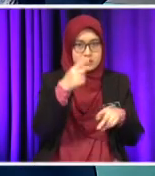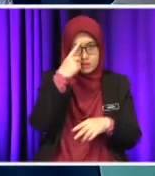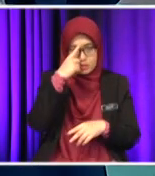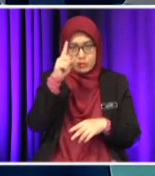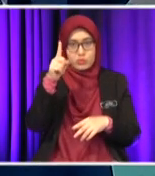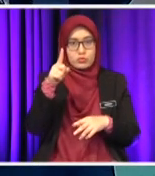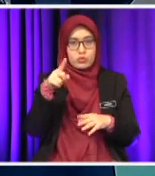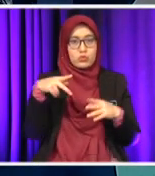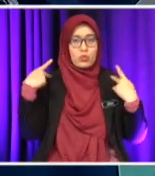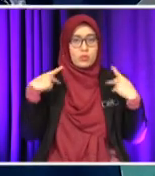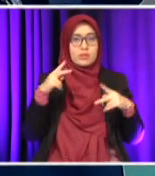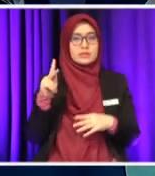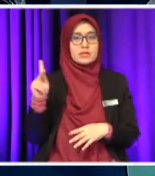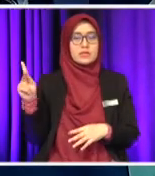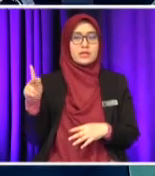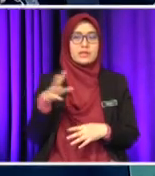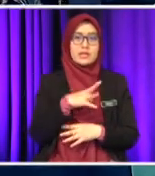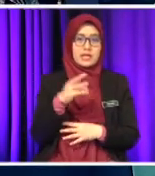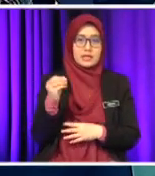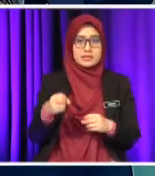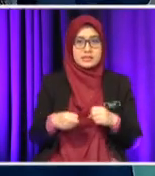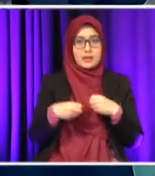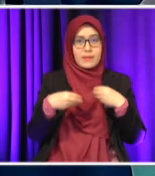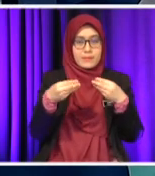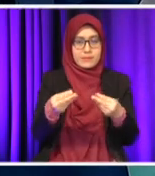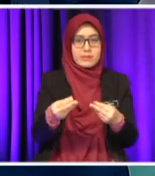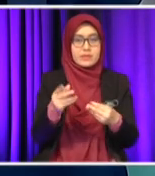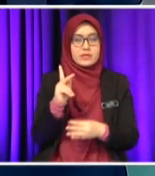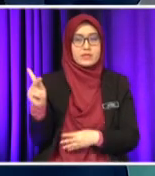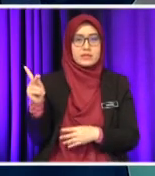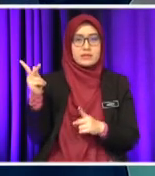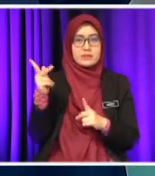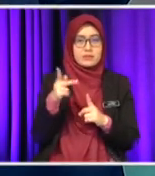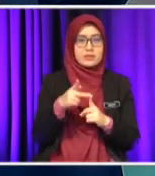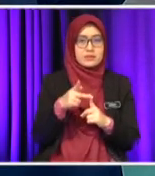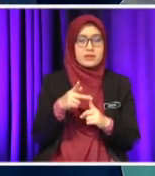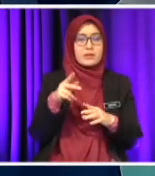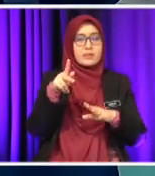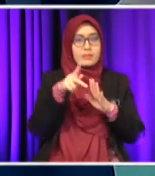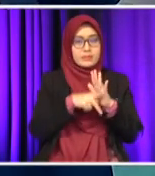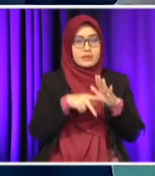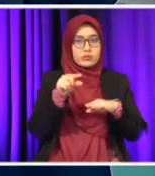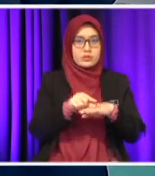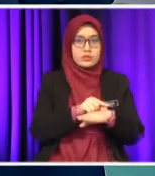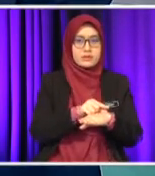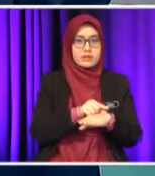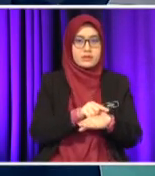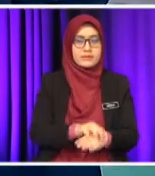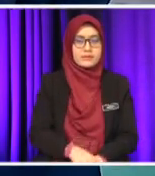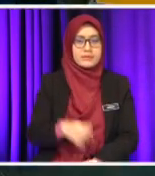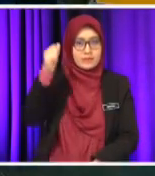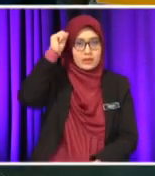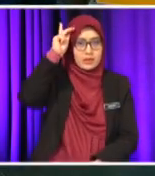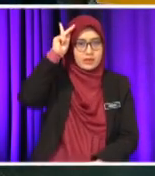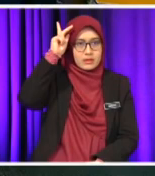menyampaikan Oke maklumat bagi memenuhi keperluan dan kehendak pengguna aku merasa